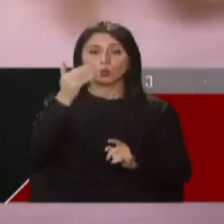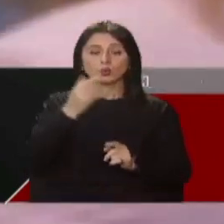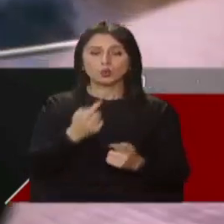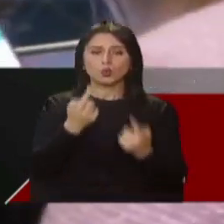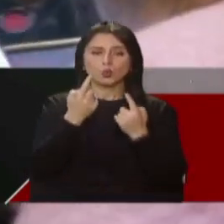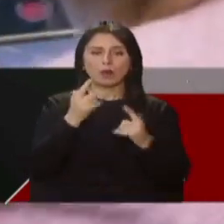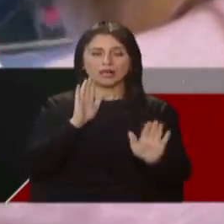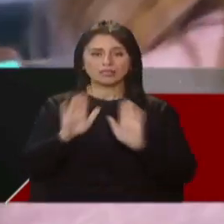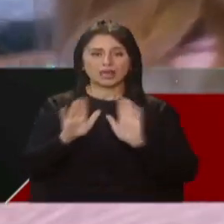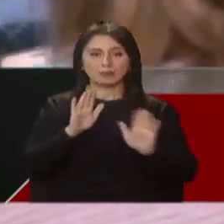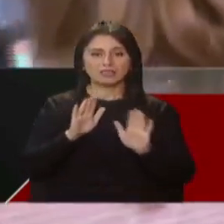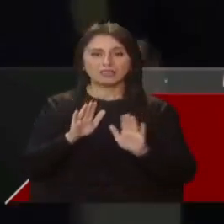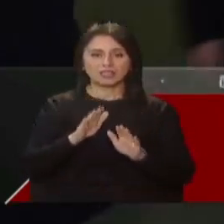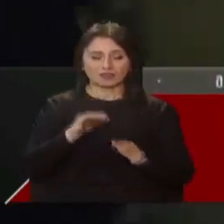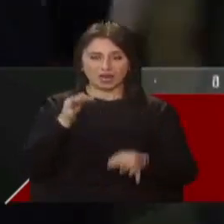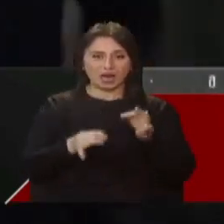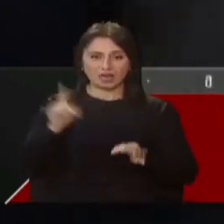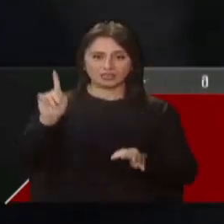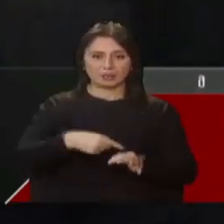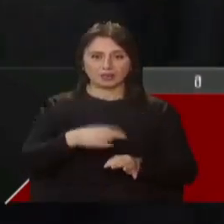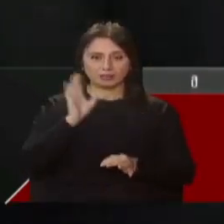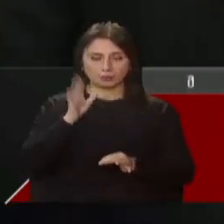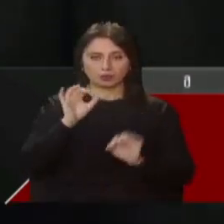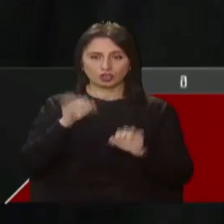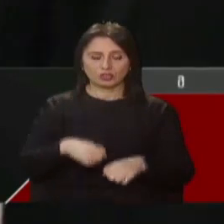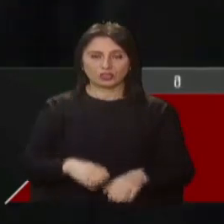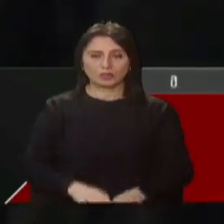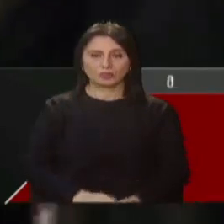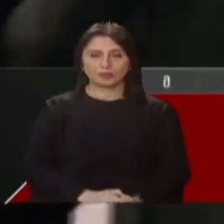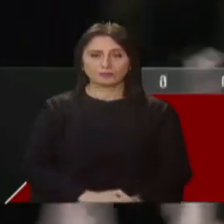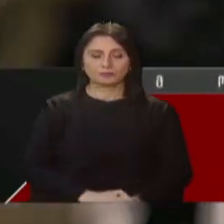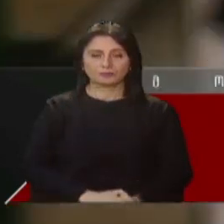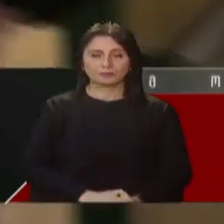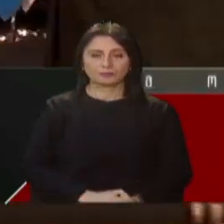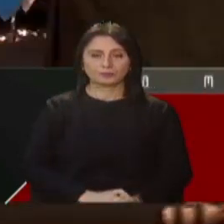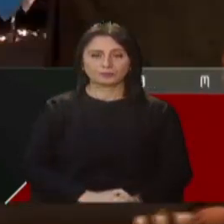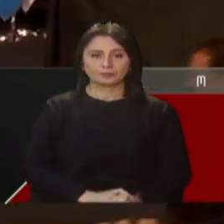უმაღლესი ხელმძღვანელობის გასამართლებაც იქნება შესაძლებელი.